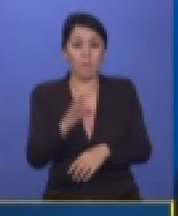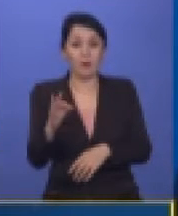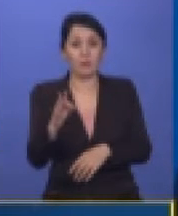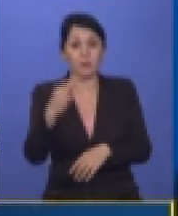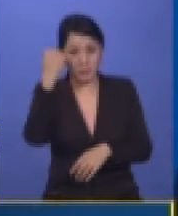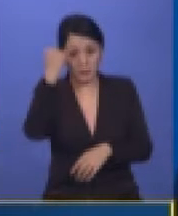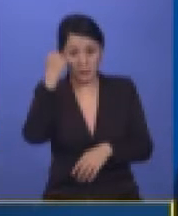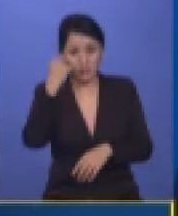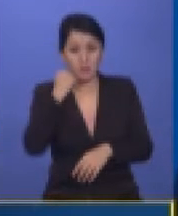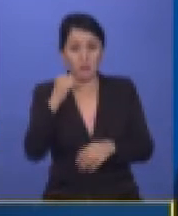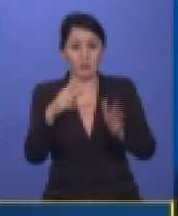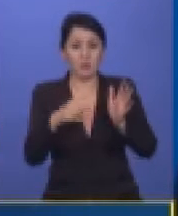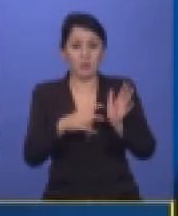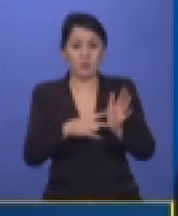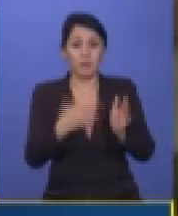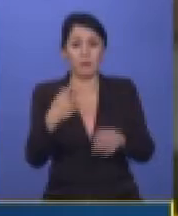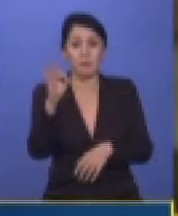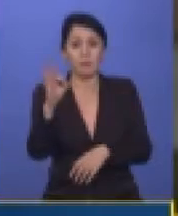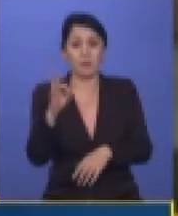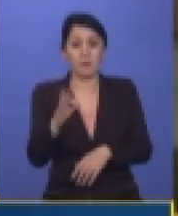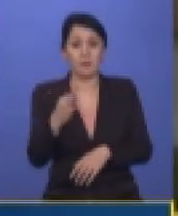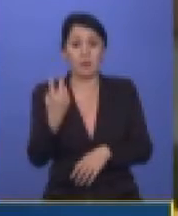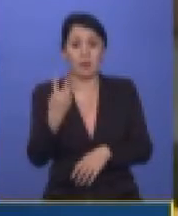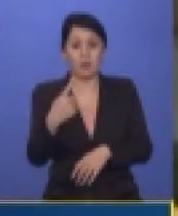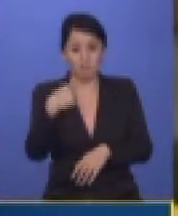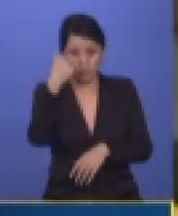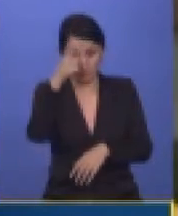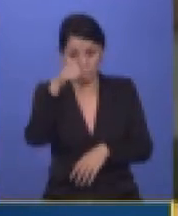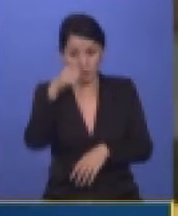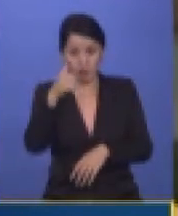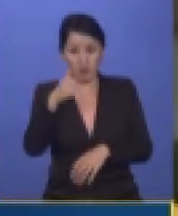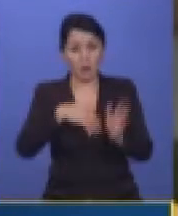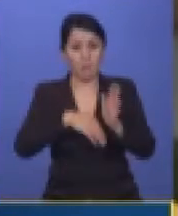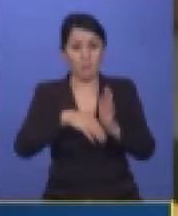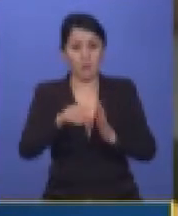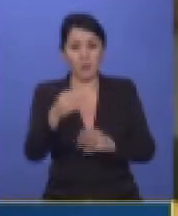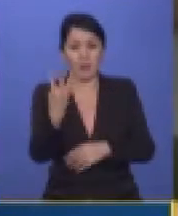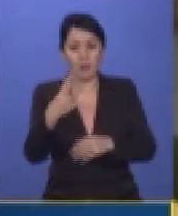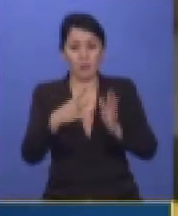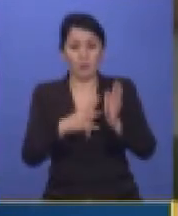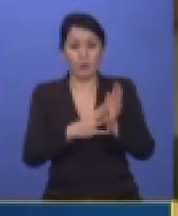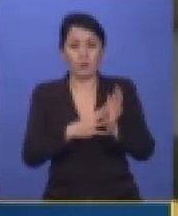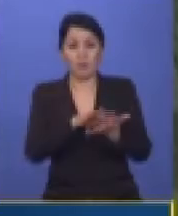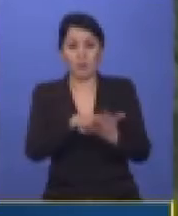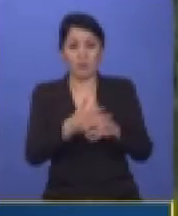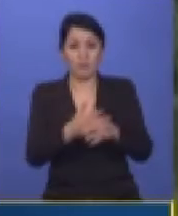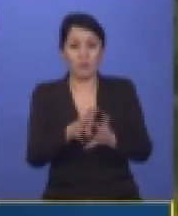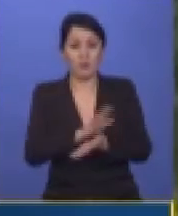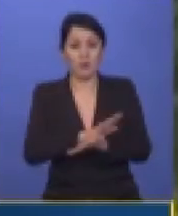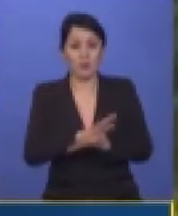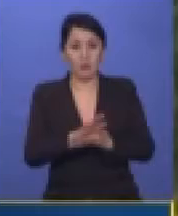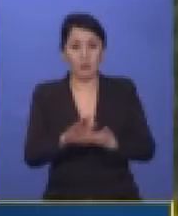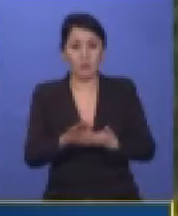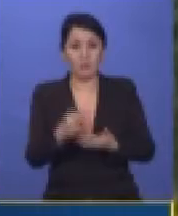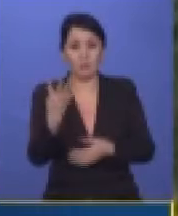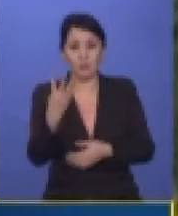износ более 75%. В 2021 году улучшено водоснабжение в 49 населенных пунктах с численностью